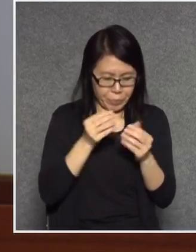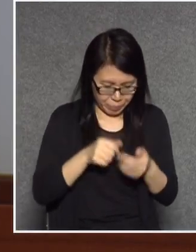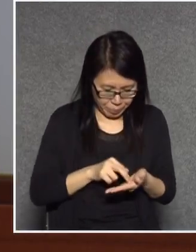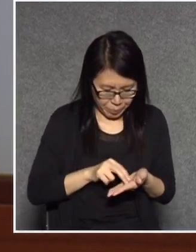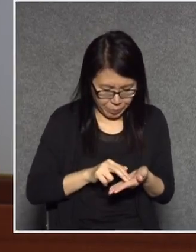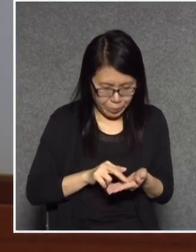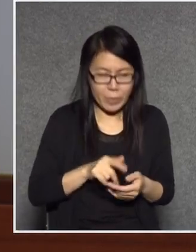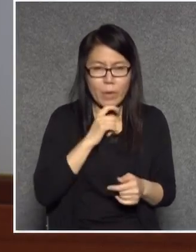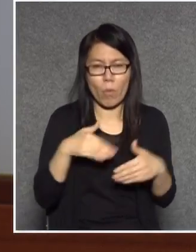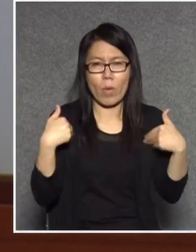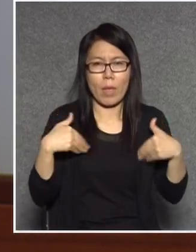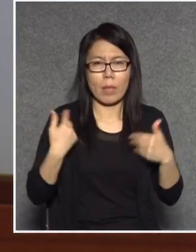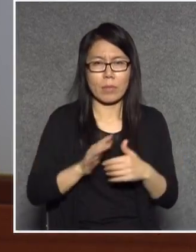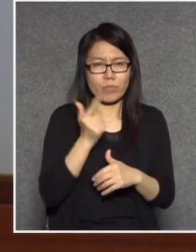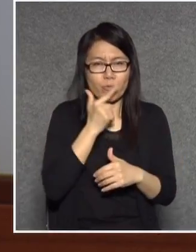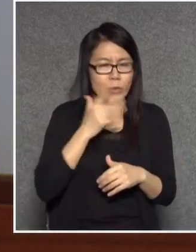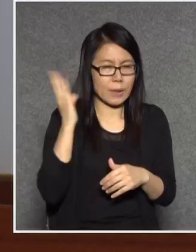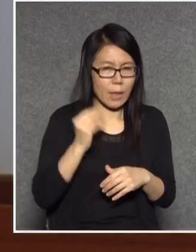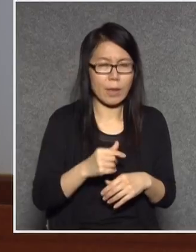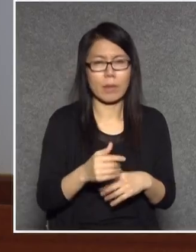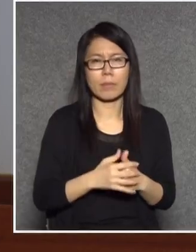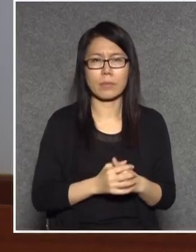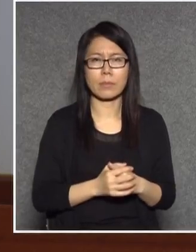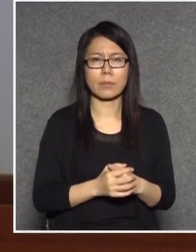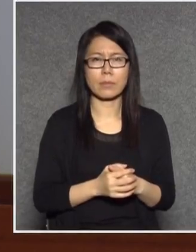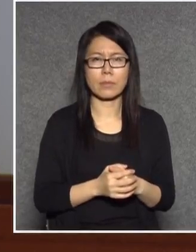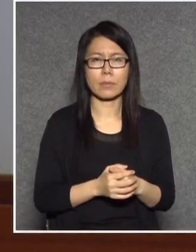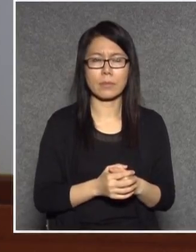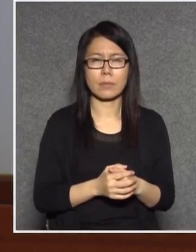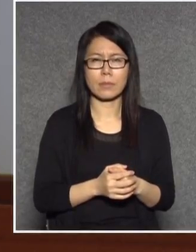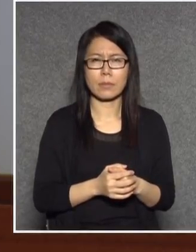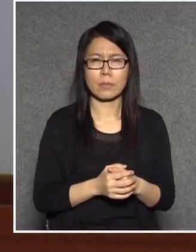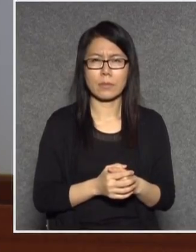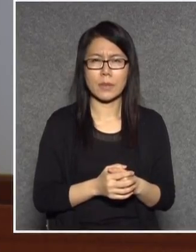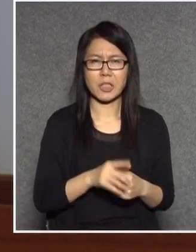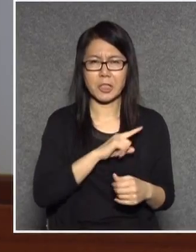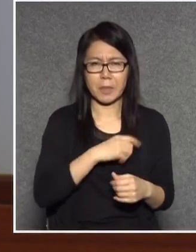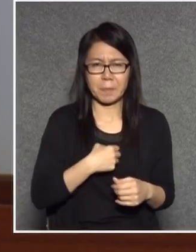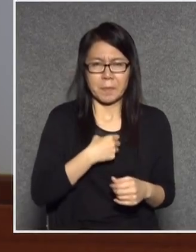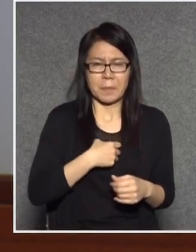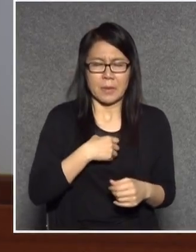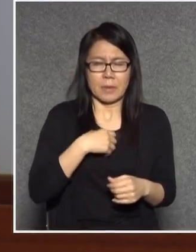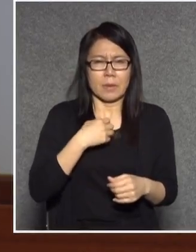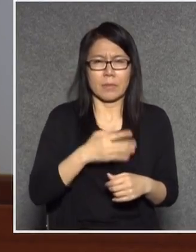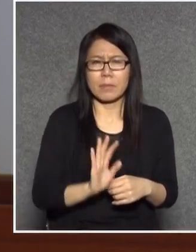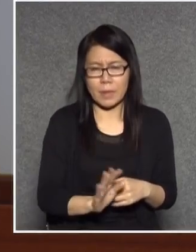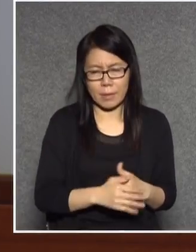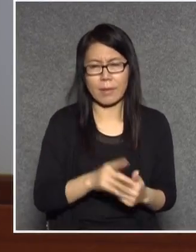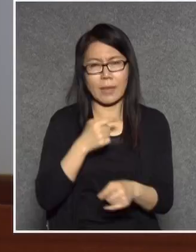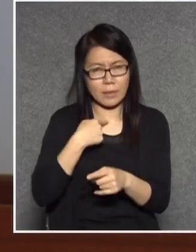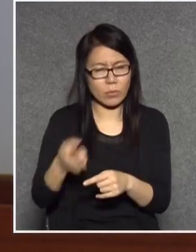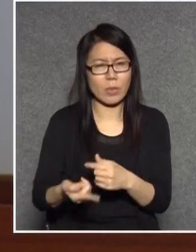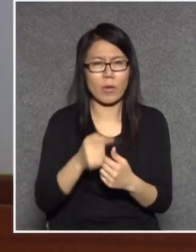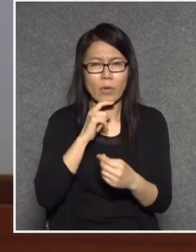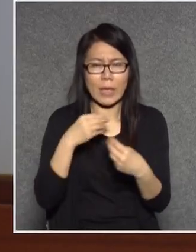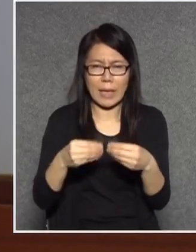手機，不願意聆聽。有資格不順氣的不是吳克儉，是受到我們教